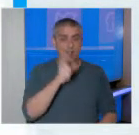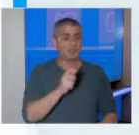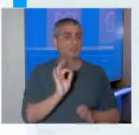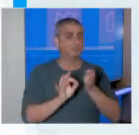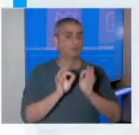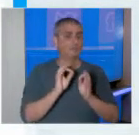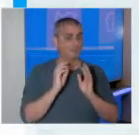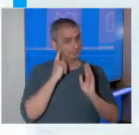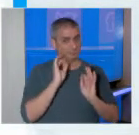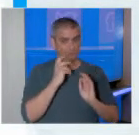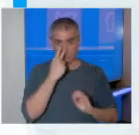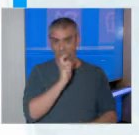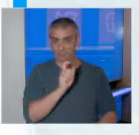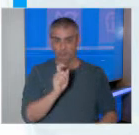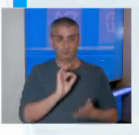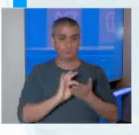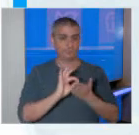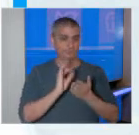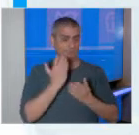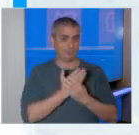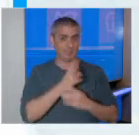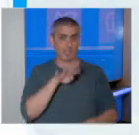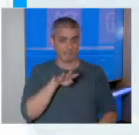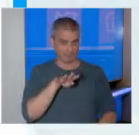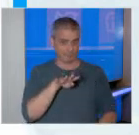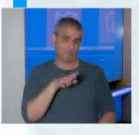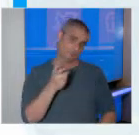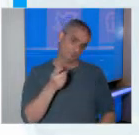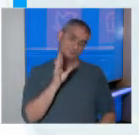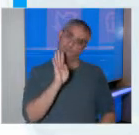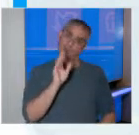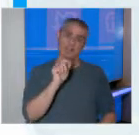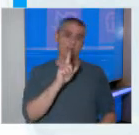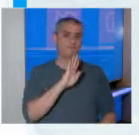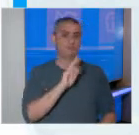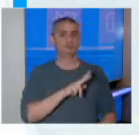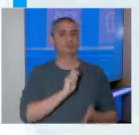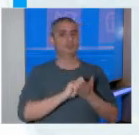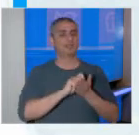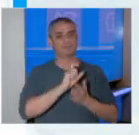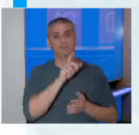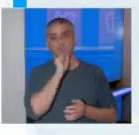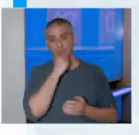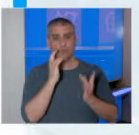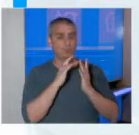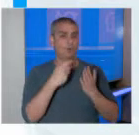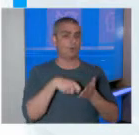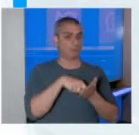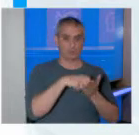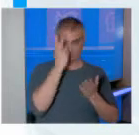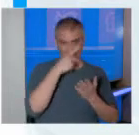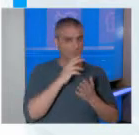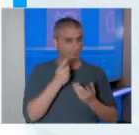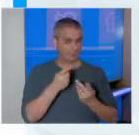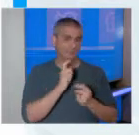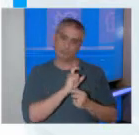סביר שרואה את האישום בתיק 4000, בזקלוביץ', בכתב האישום הישן מול המתוקן, מבין